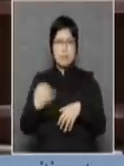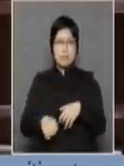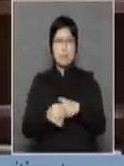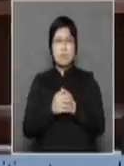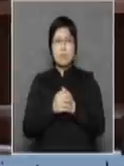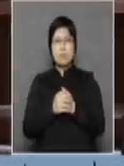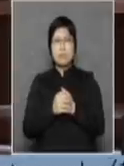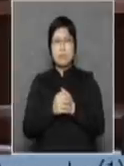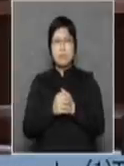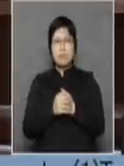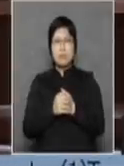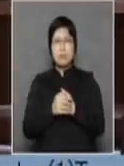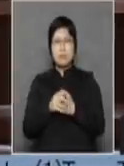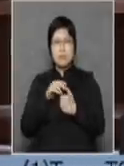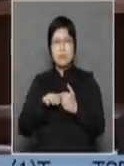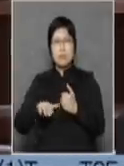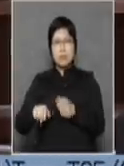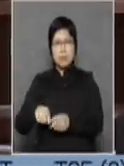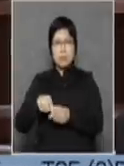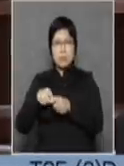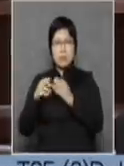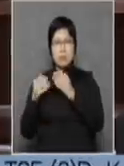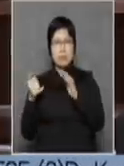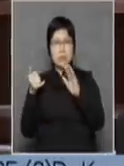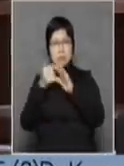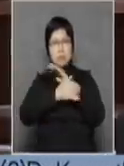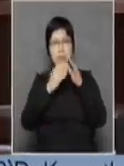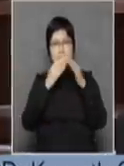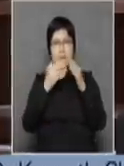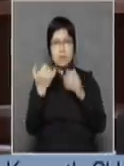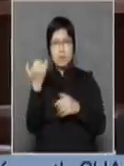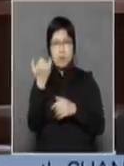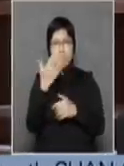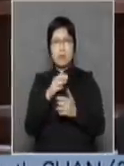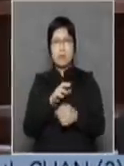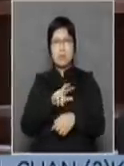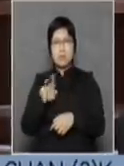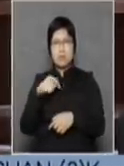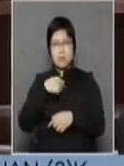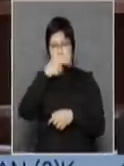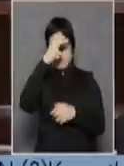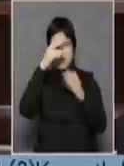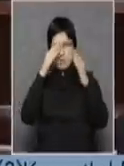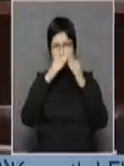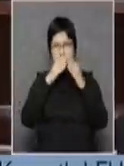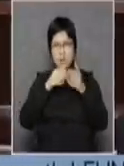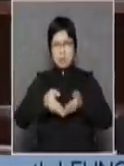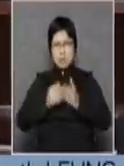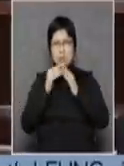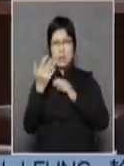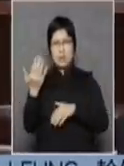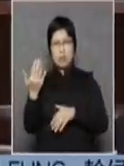席，基層市民能不能夠上樓，是取決於公屋實質的落成量有